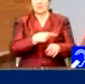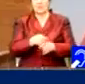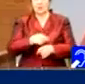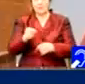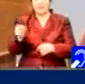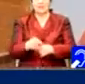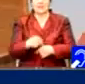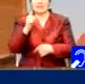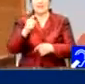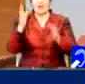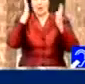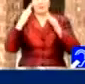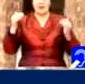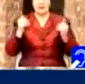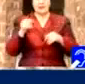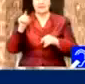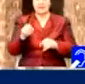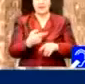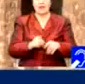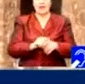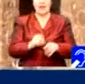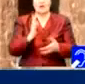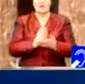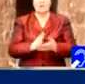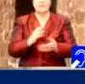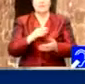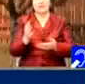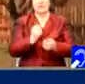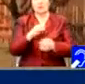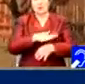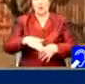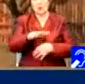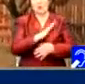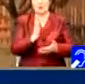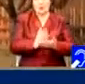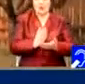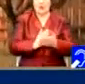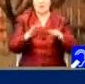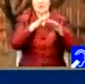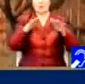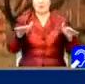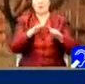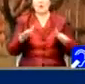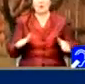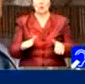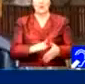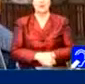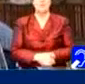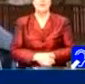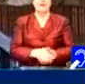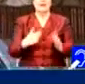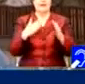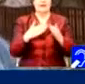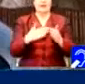de mănăstirea franciscană din Miercurea Ciuc, gazdele vor primi pelerini chiar și în curte, unde au loc pentru corturi sau rulote. În